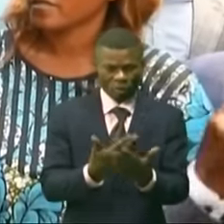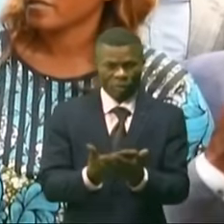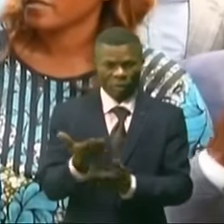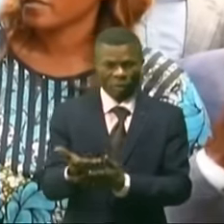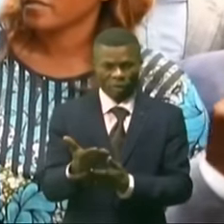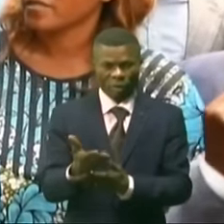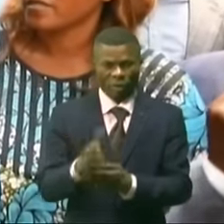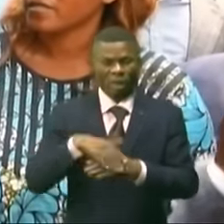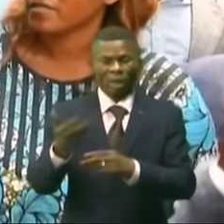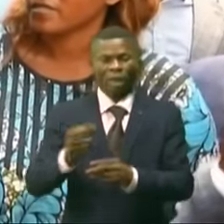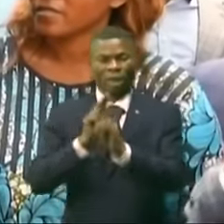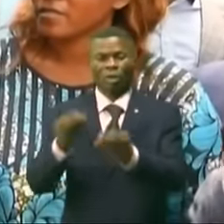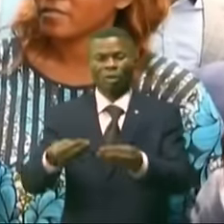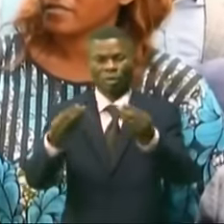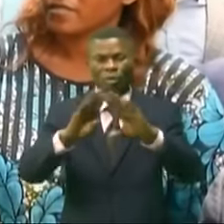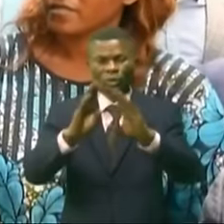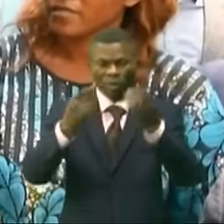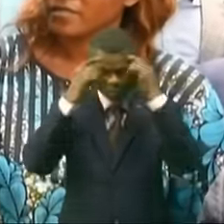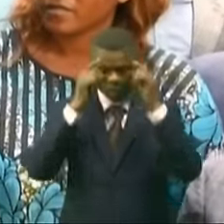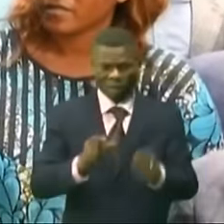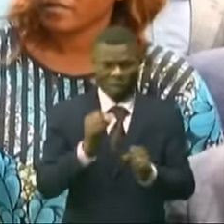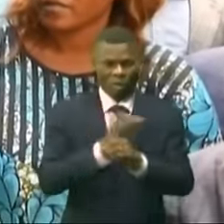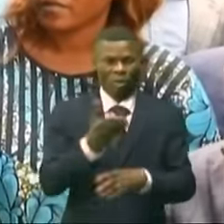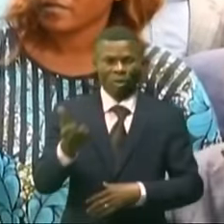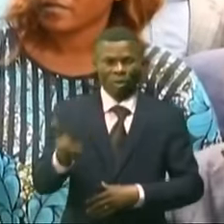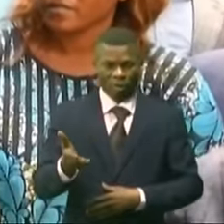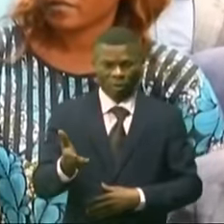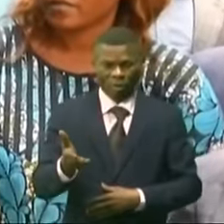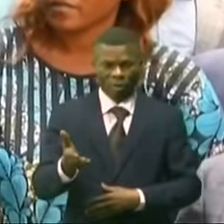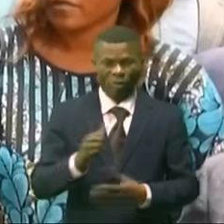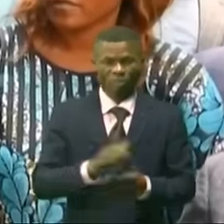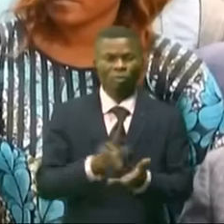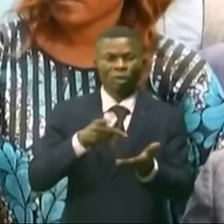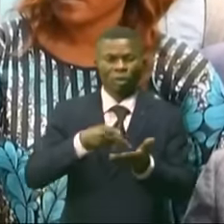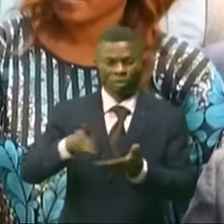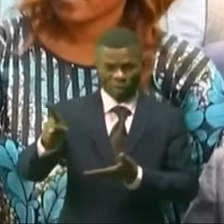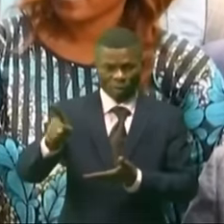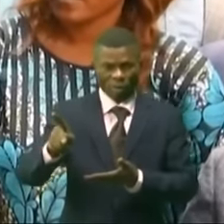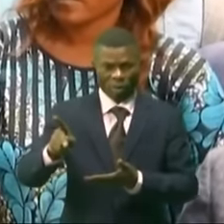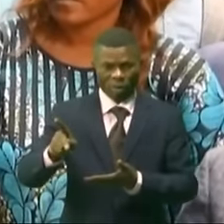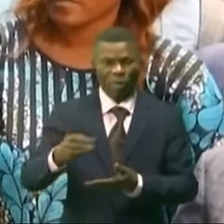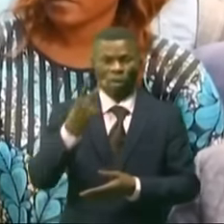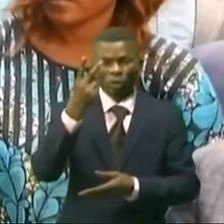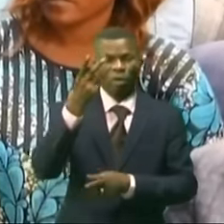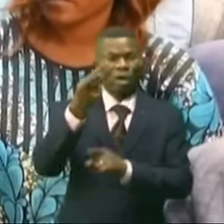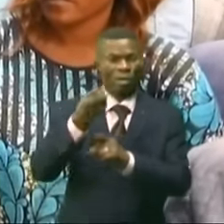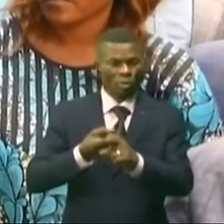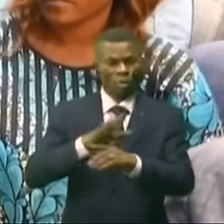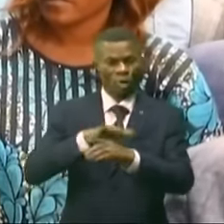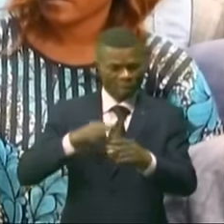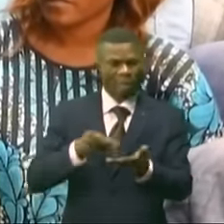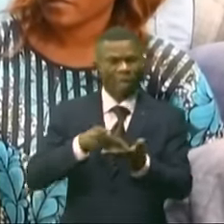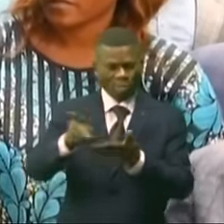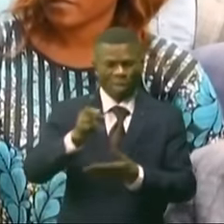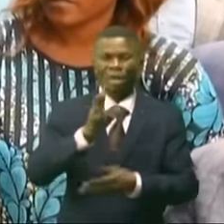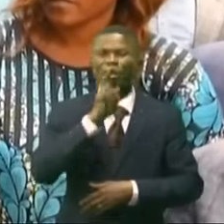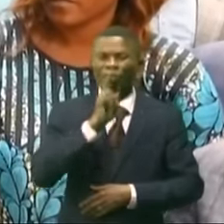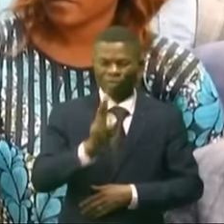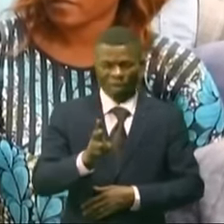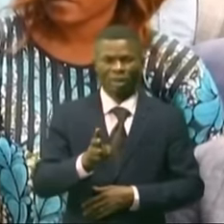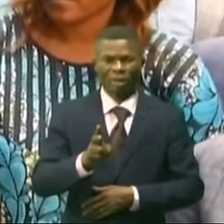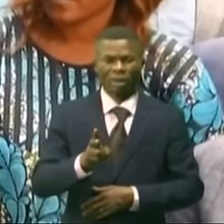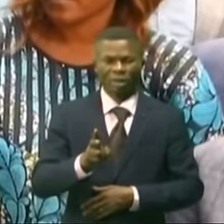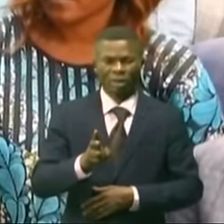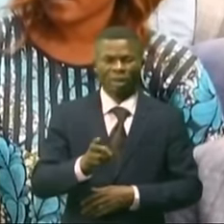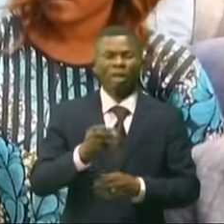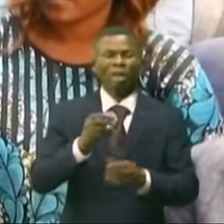et après ces rapport là des décisions seront prises les payement de 2 mois de salaires des agents donc juin et